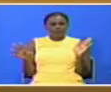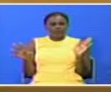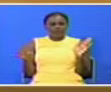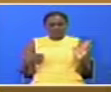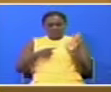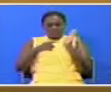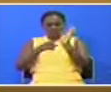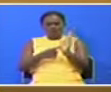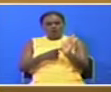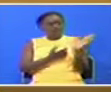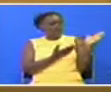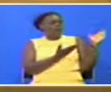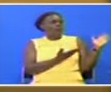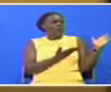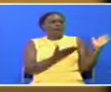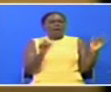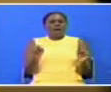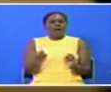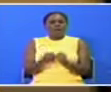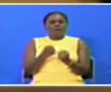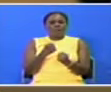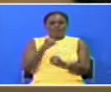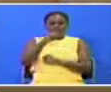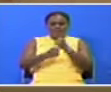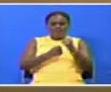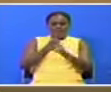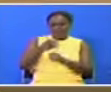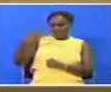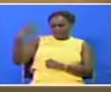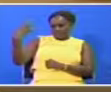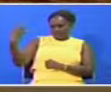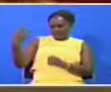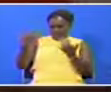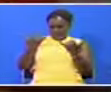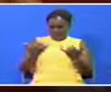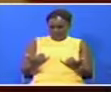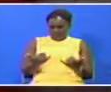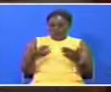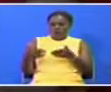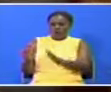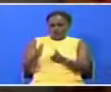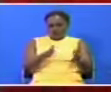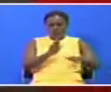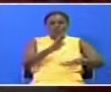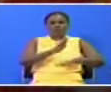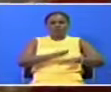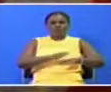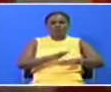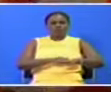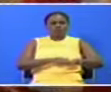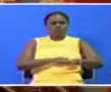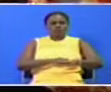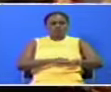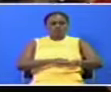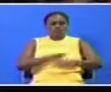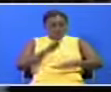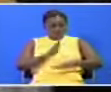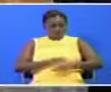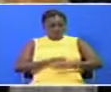Maonesho ya mavazi ya Stara yanafanyika kwa mwaka wa tatu sasa na inakuwa fursa adhimu kwa wajasiriamali. Mahudhurio